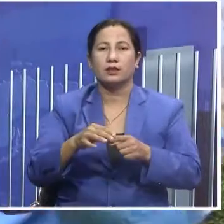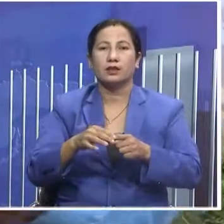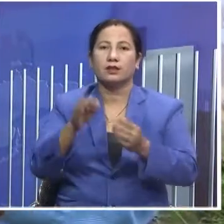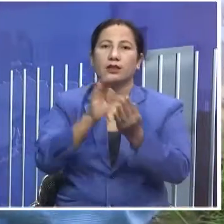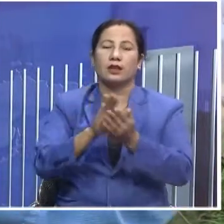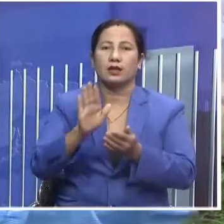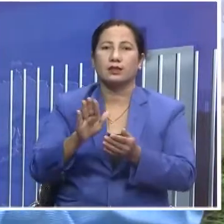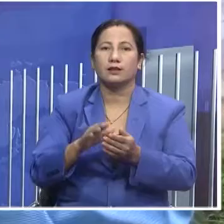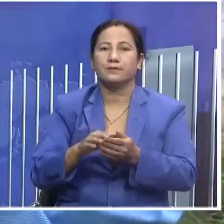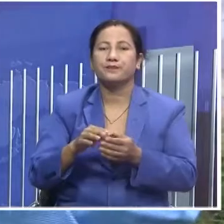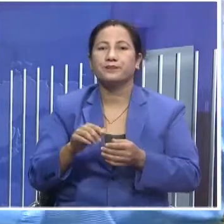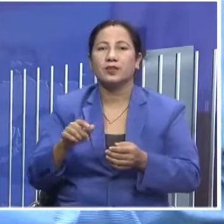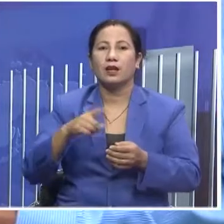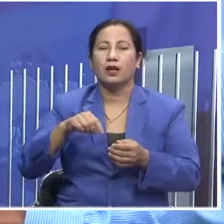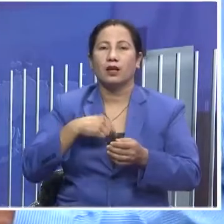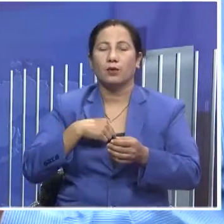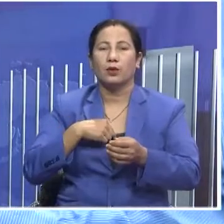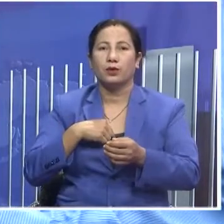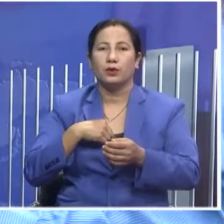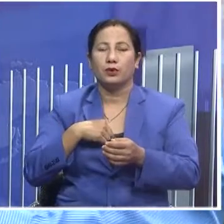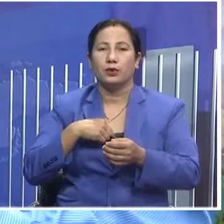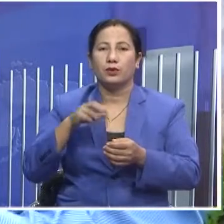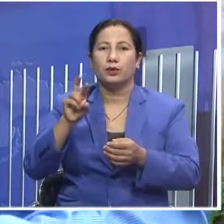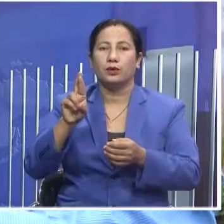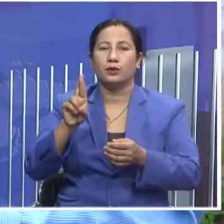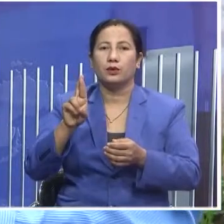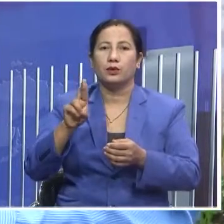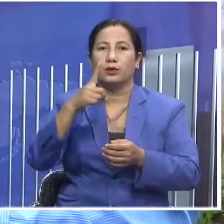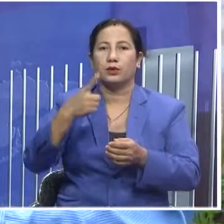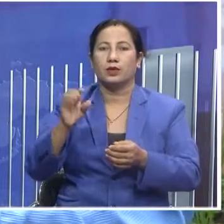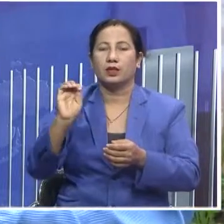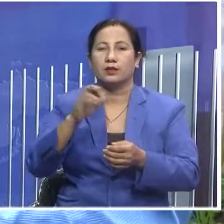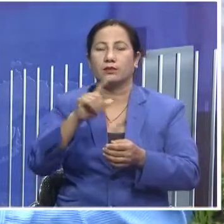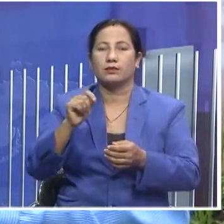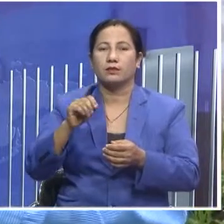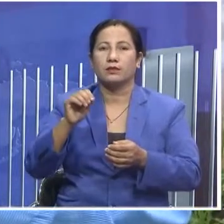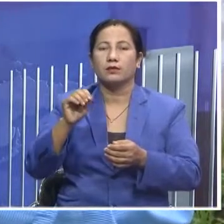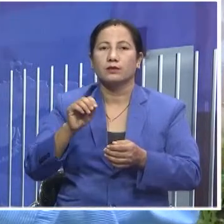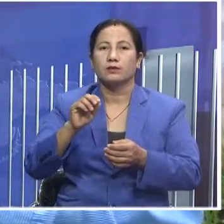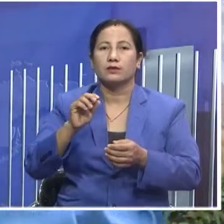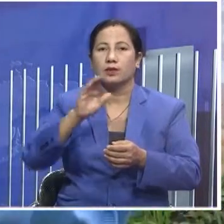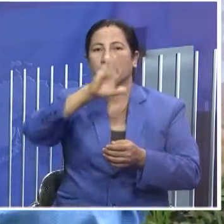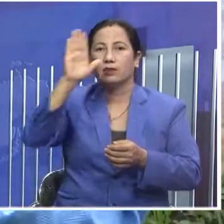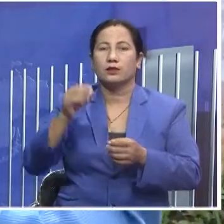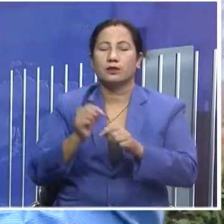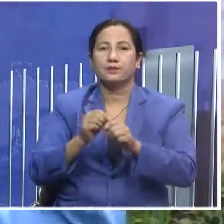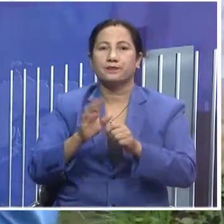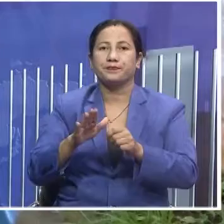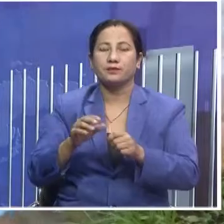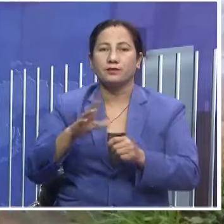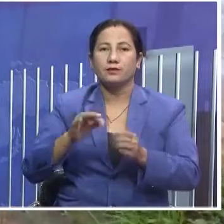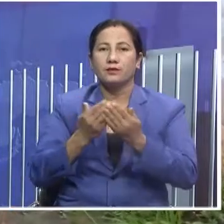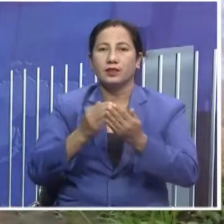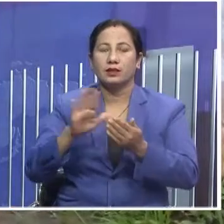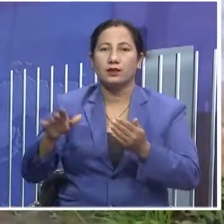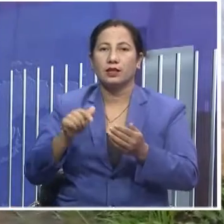जुन टनेल देखिराख्नु भएको छ, यो हाम्रो पूर्व विद्यार्थी रमेश रेशम र ईश्वर भन्ने दुईवटा भाइले गरेको छ, पास आउट भइसकेको छ। हाम्रा विद्यार्थीहरू हामी